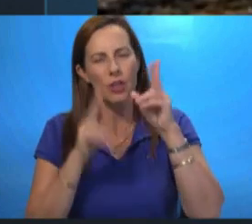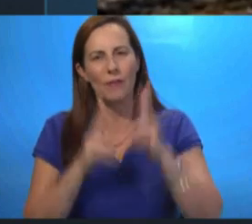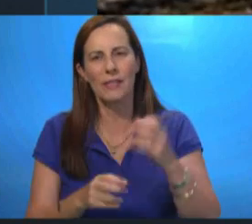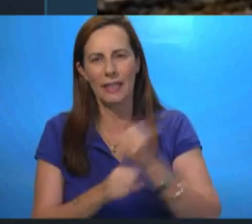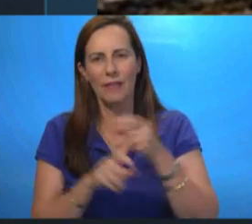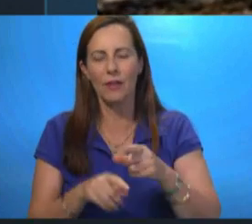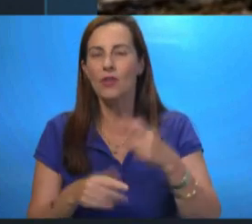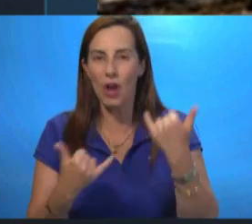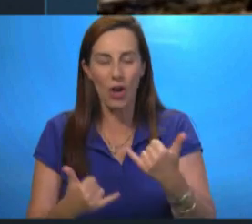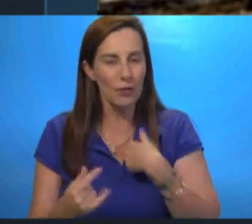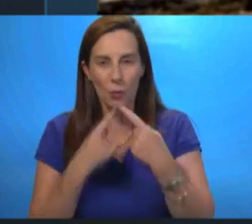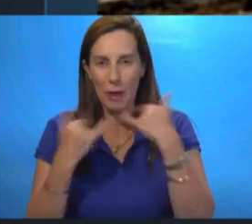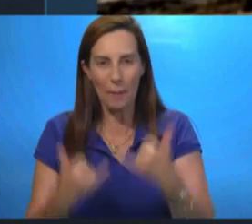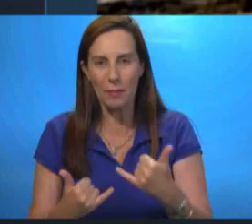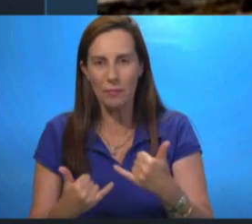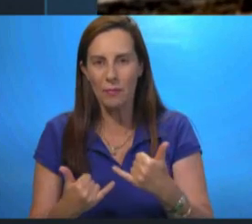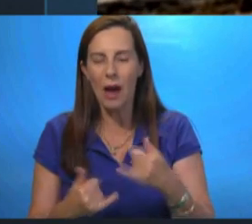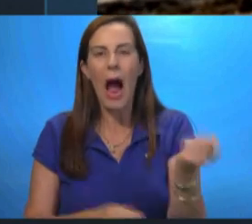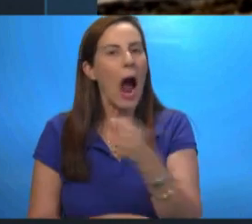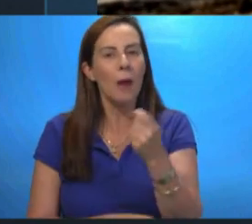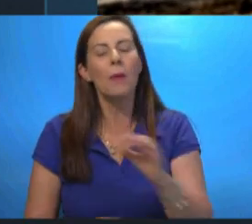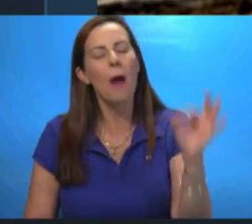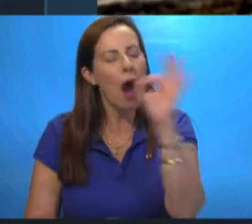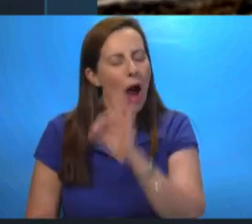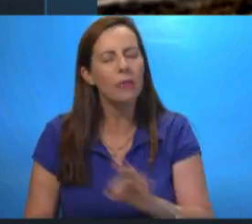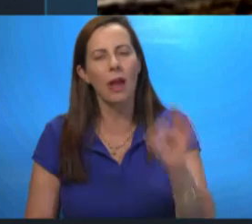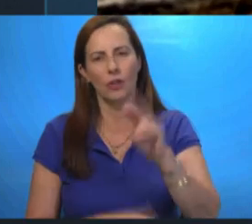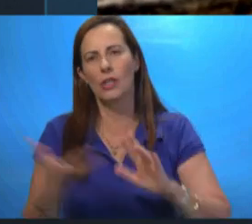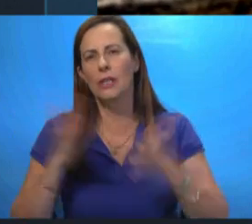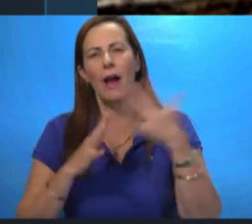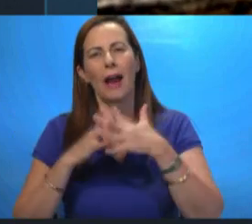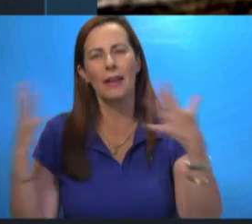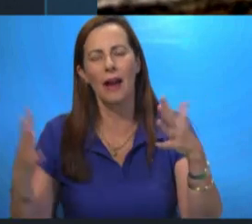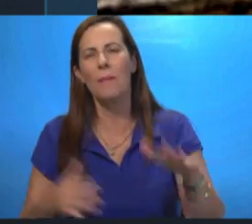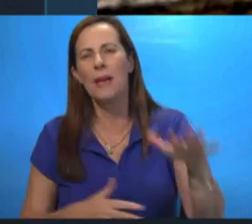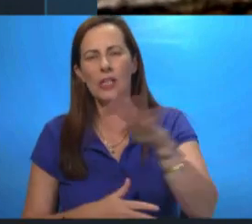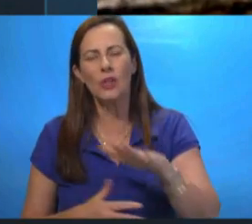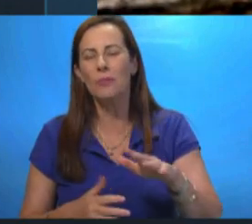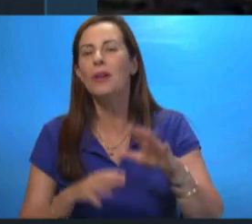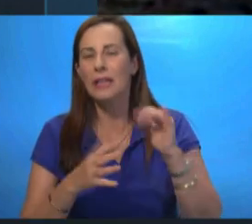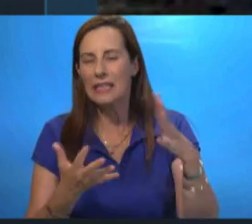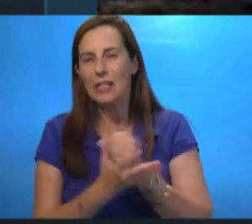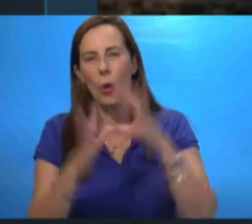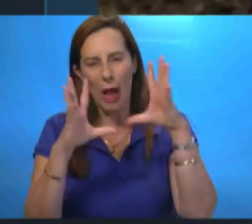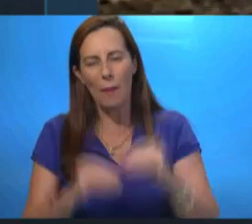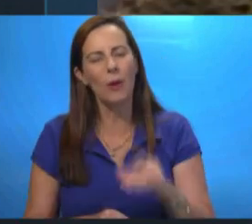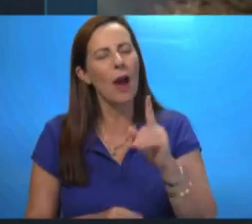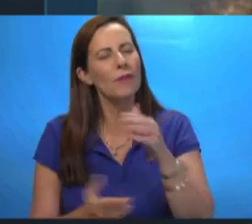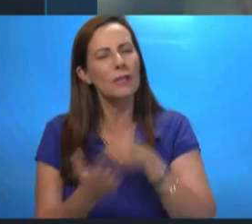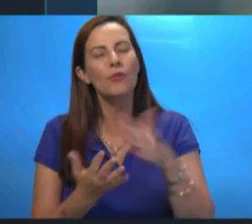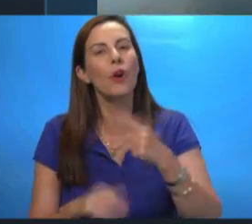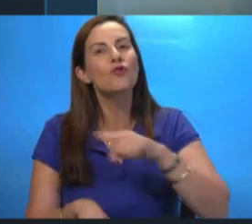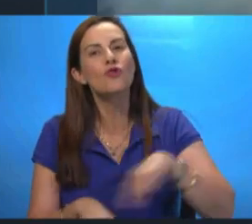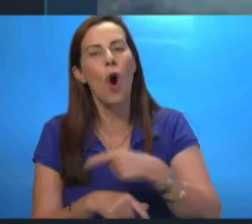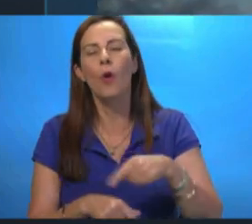שאנחנו מדברים גאולה, הקבעים עדיין נלחמים בשריפת הענק באור הנר, משתלטו עליה בדקות הקרובות, אבל זה נמשך כבר שעות ארוכות,